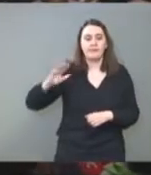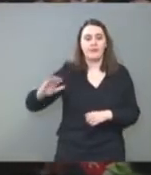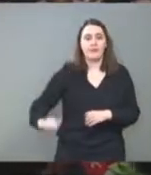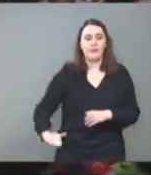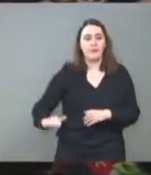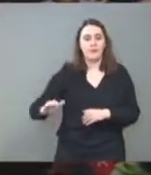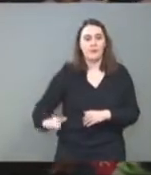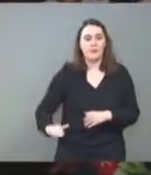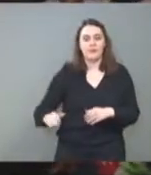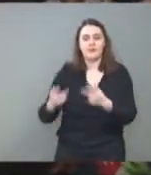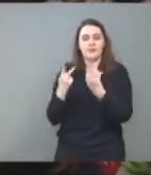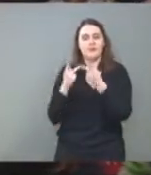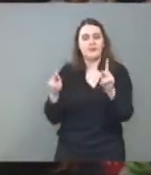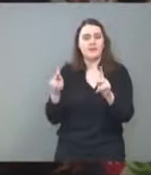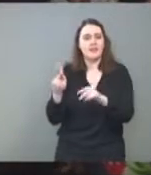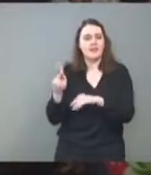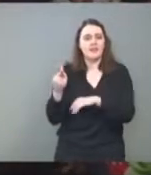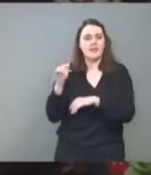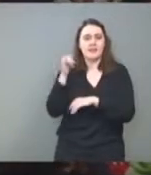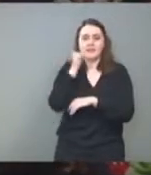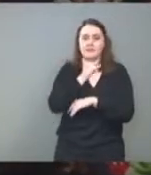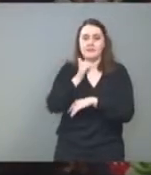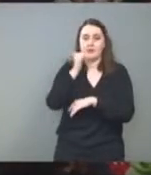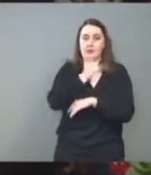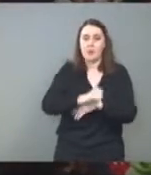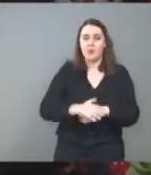Yvetot, eh bien oui,